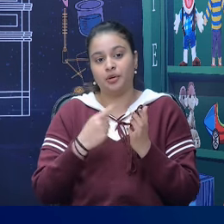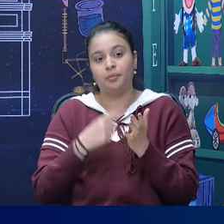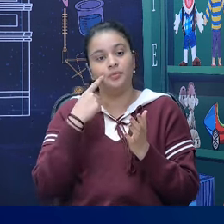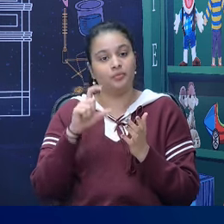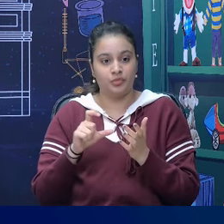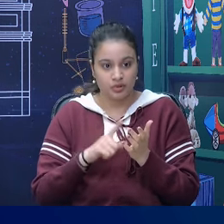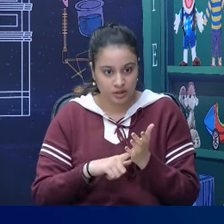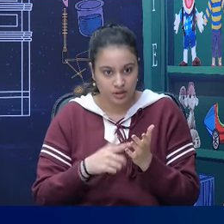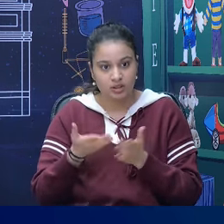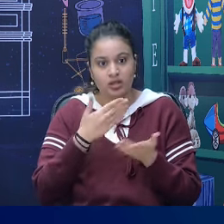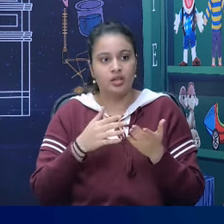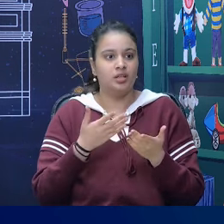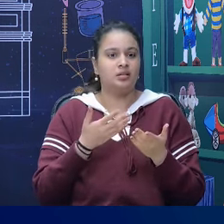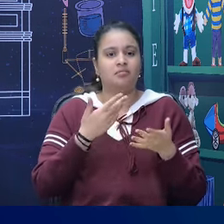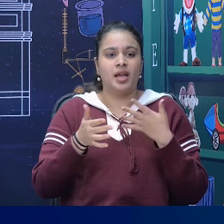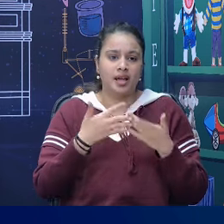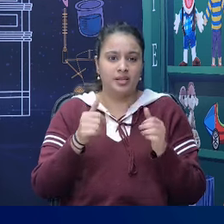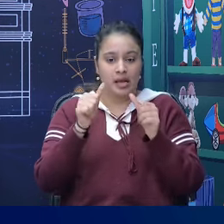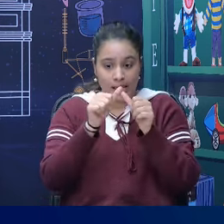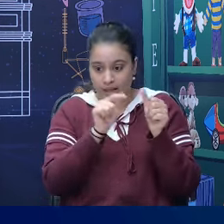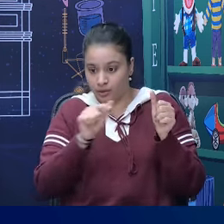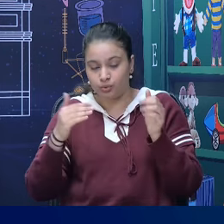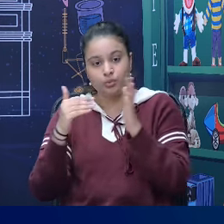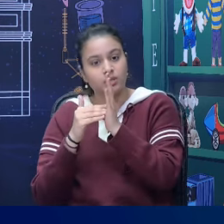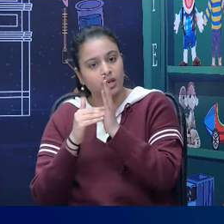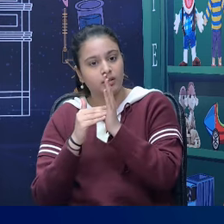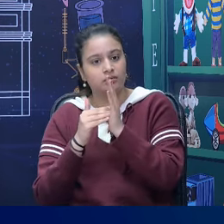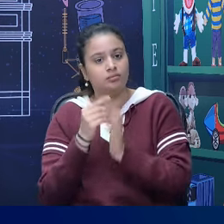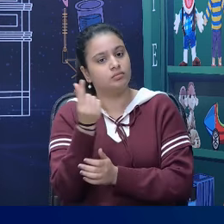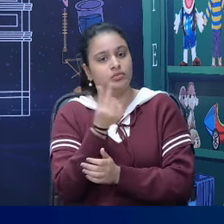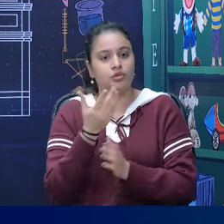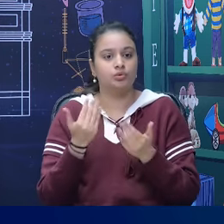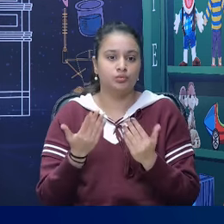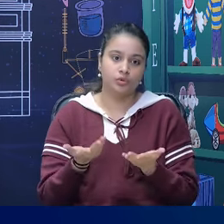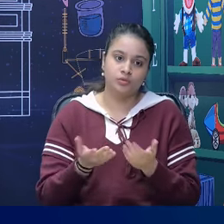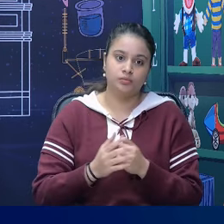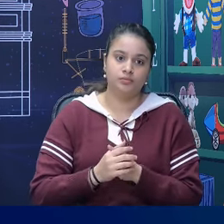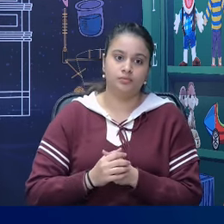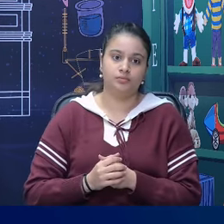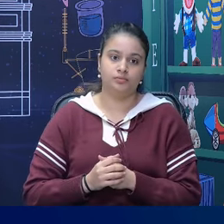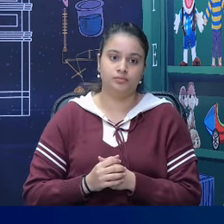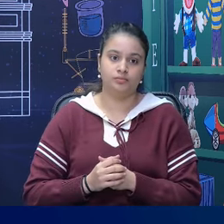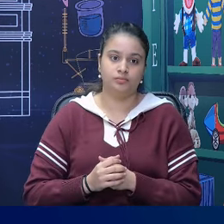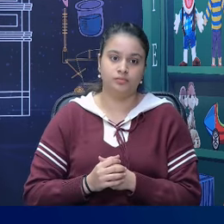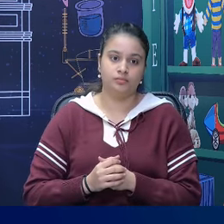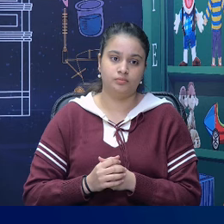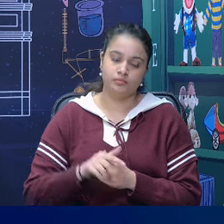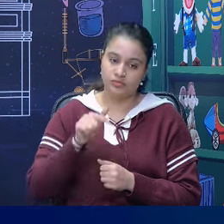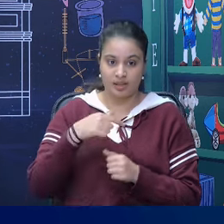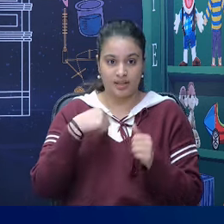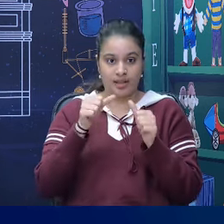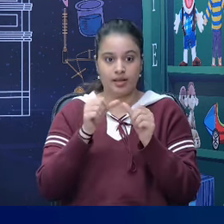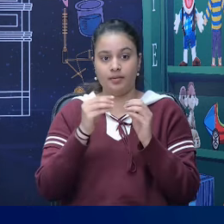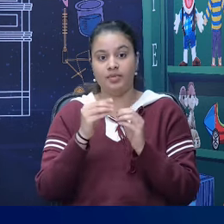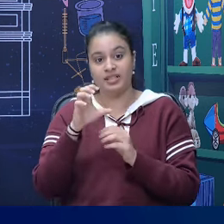x वाई z ए ए ए p क आ ए ए बी सीडी ए बी सीडी को वह कांस्टेंट लेते हैं जी क्योंकि इसमें